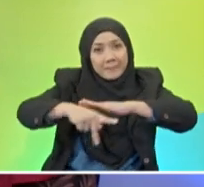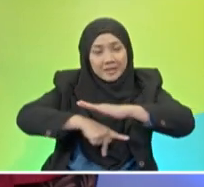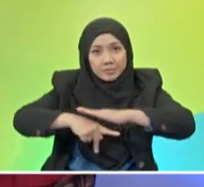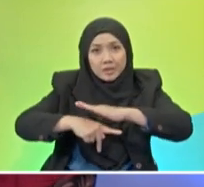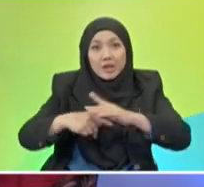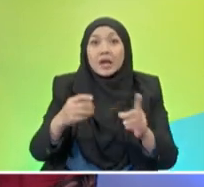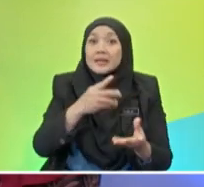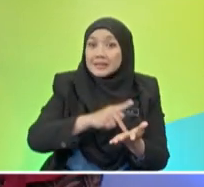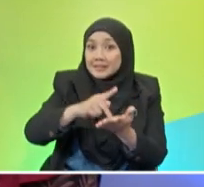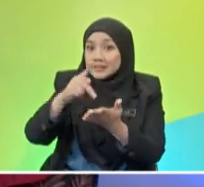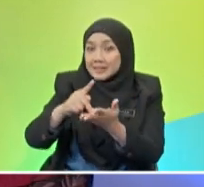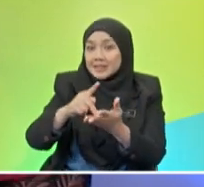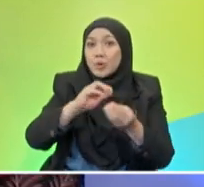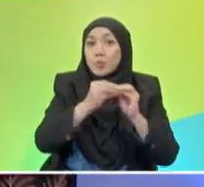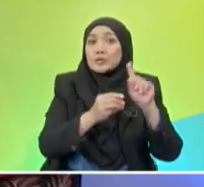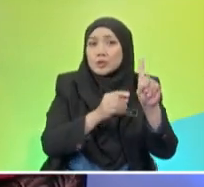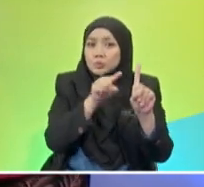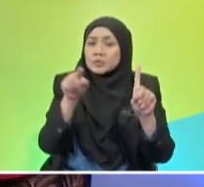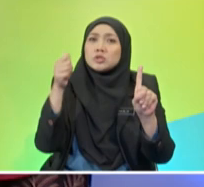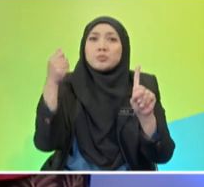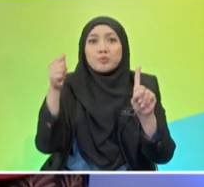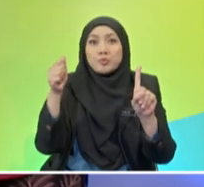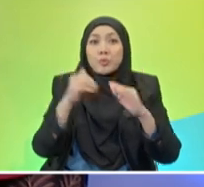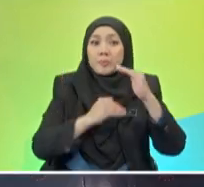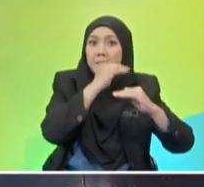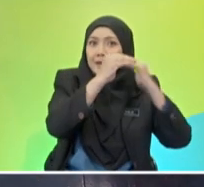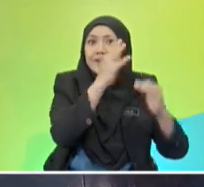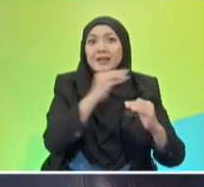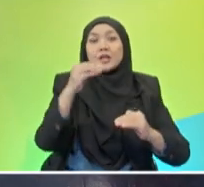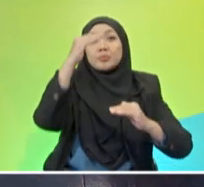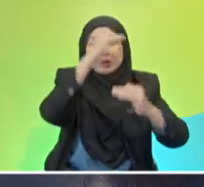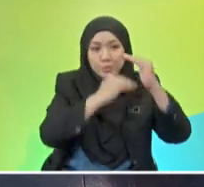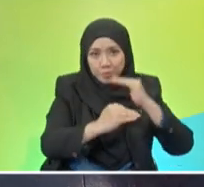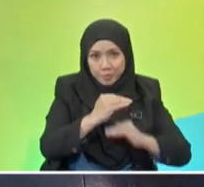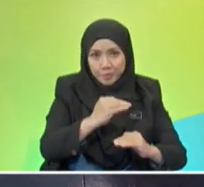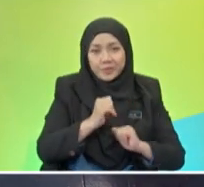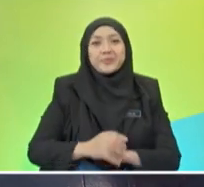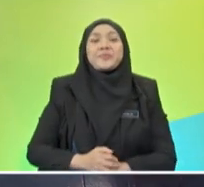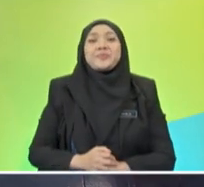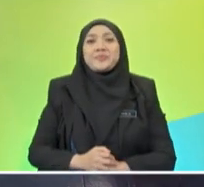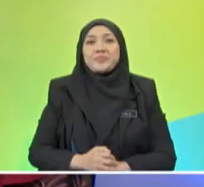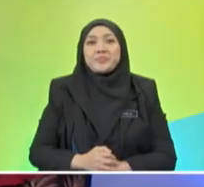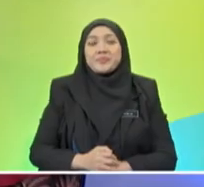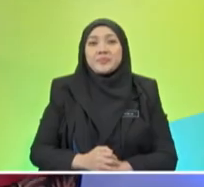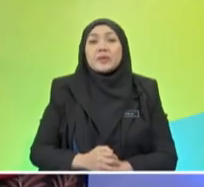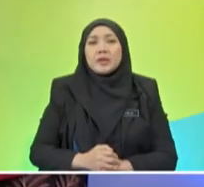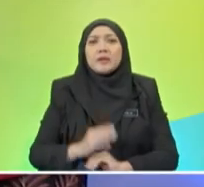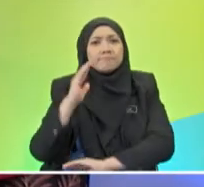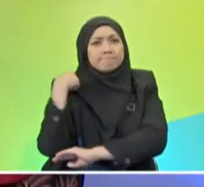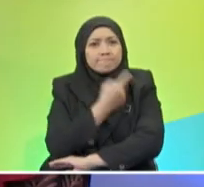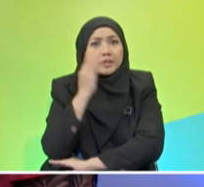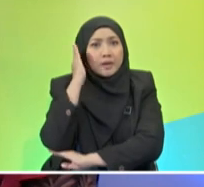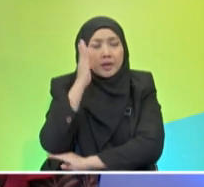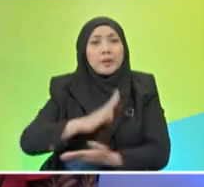10, menaik dan menurun. Macam lagu tadilah cikgu. Betul. Jadi kita akan tengok apakah